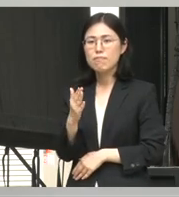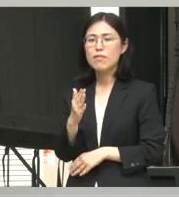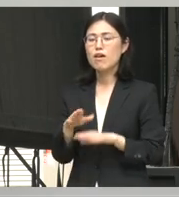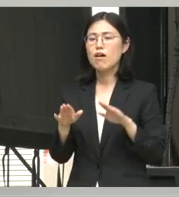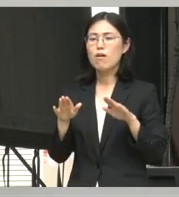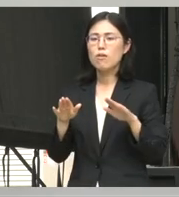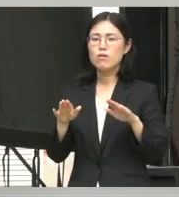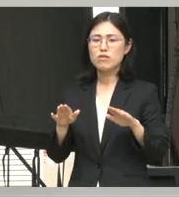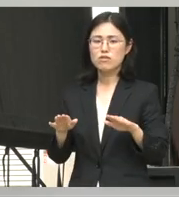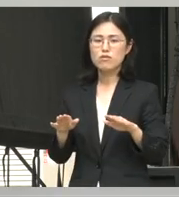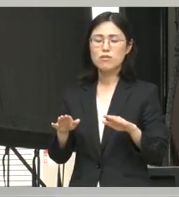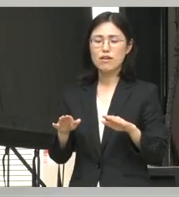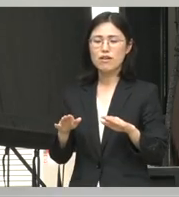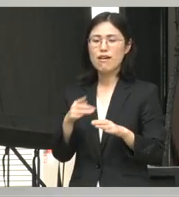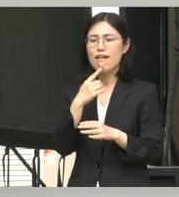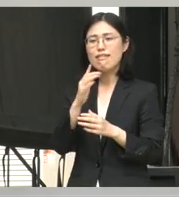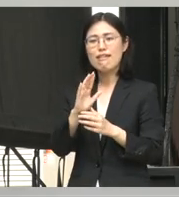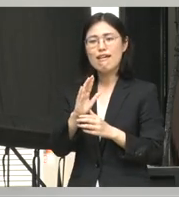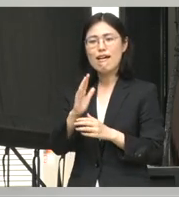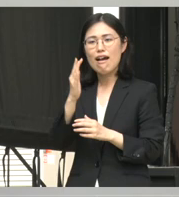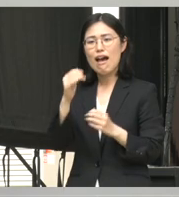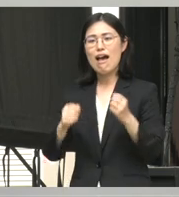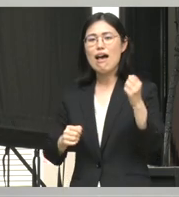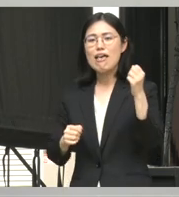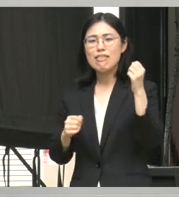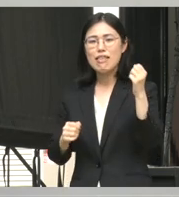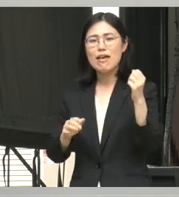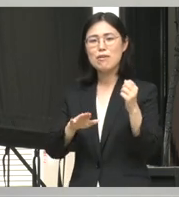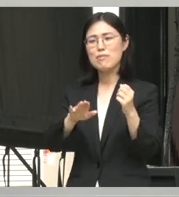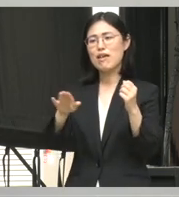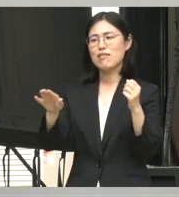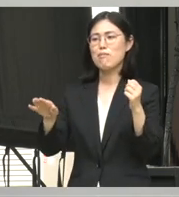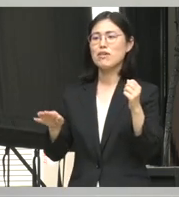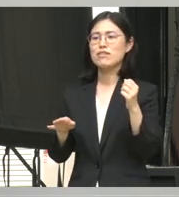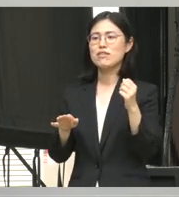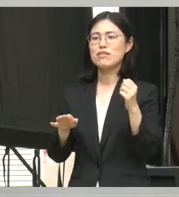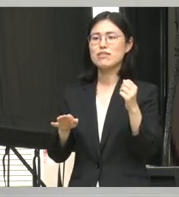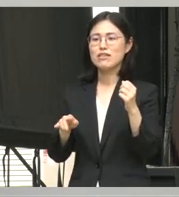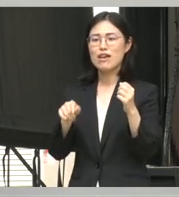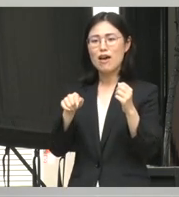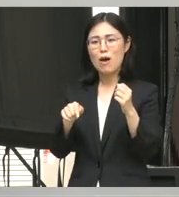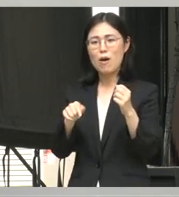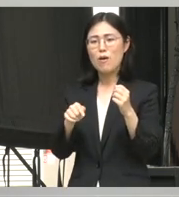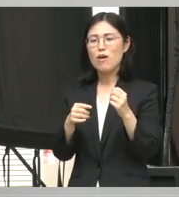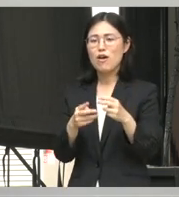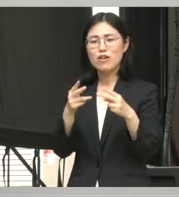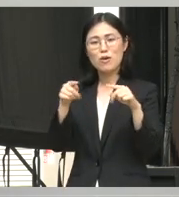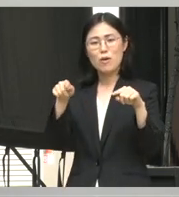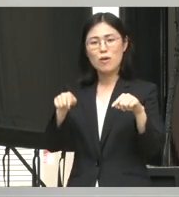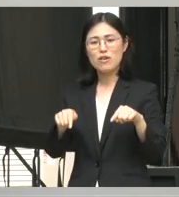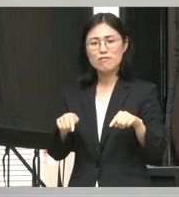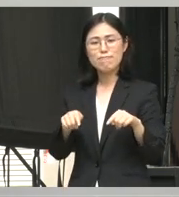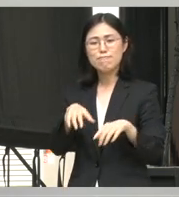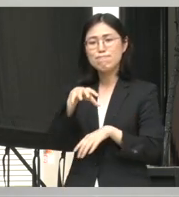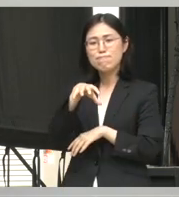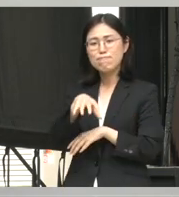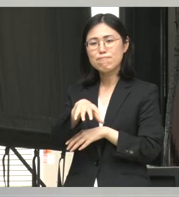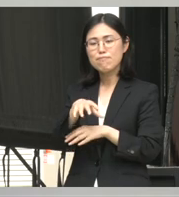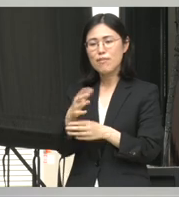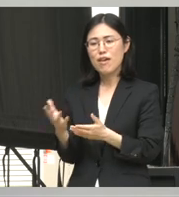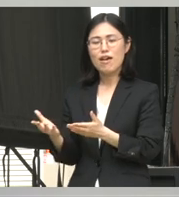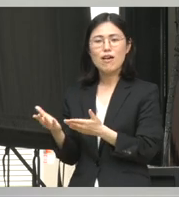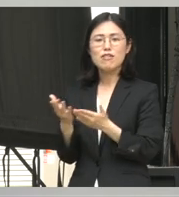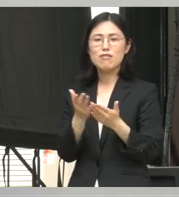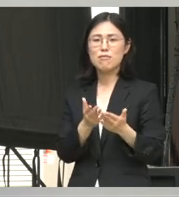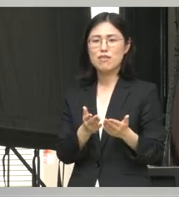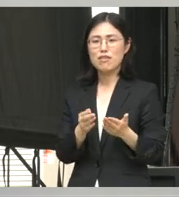は聖火ランナーの皆様にこのセレブレーションのステージに上がっていただき、ト